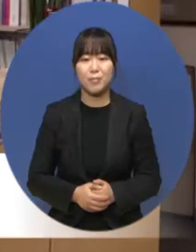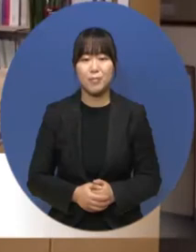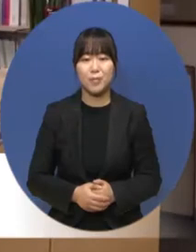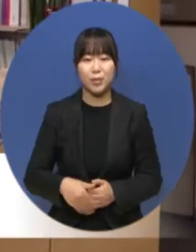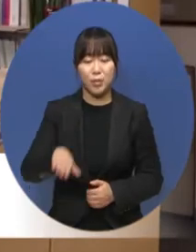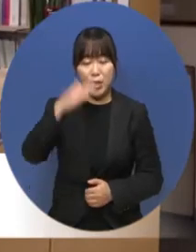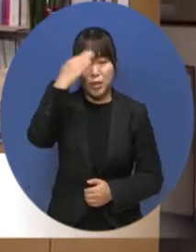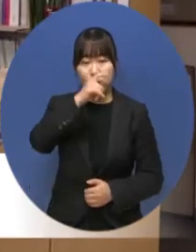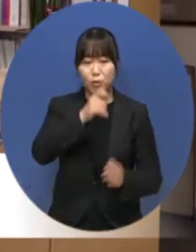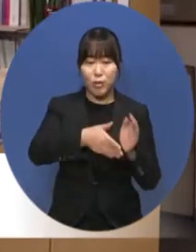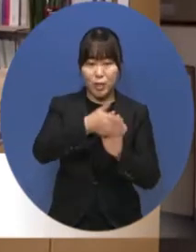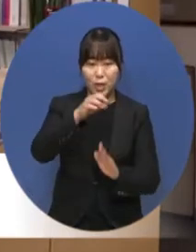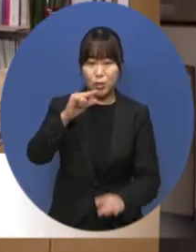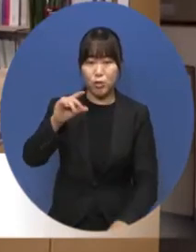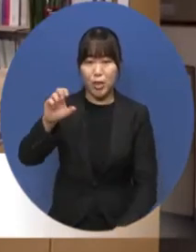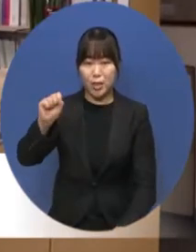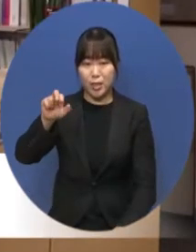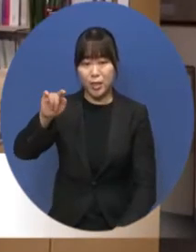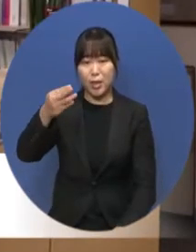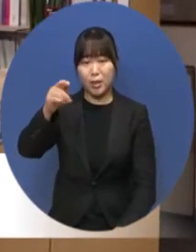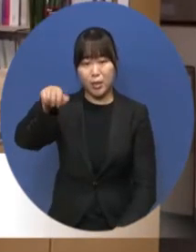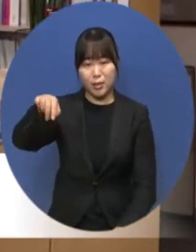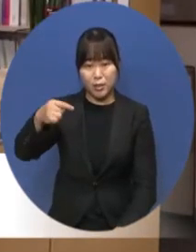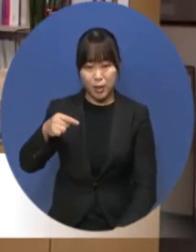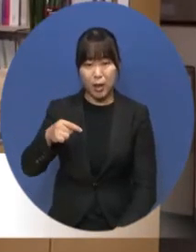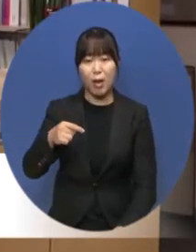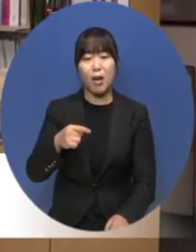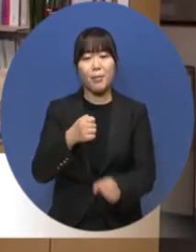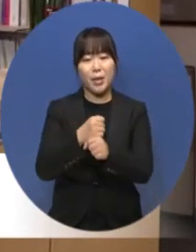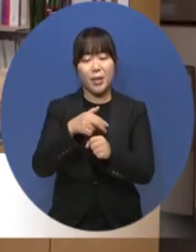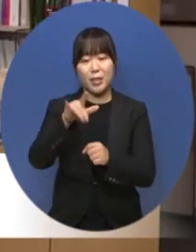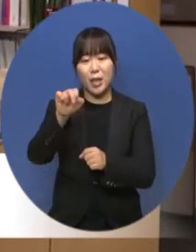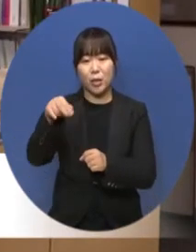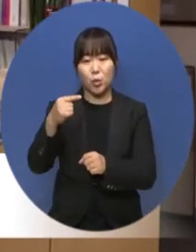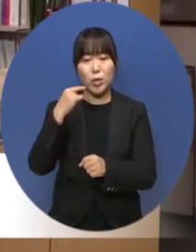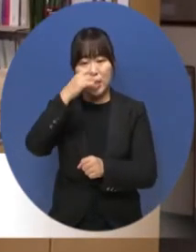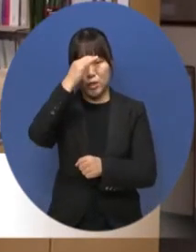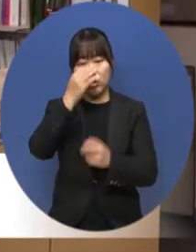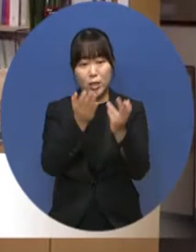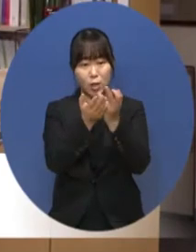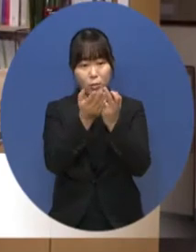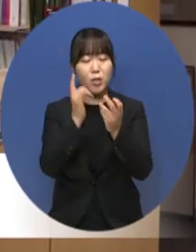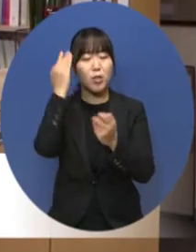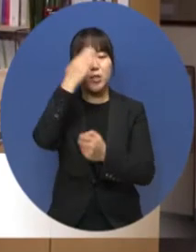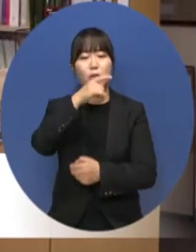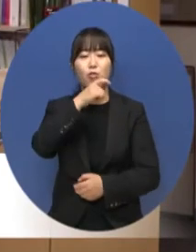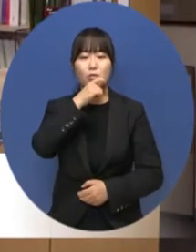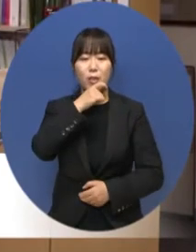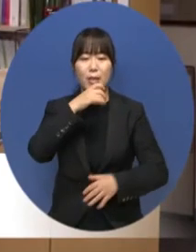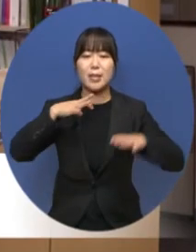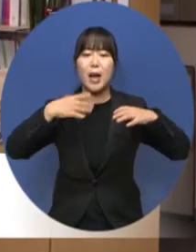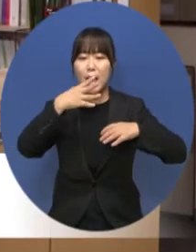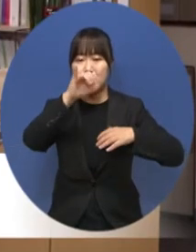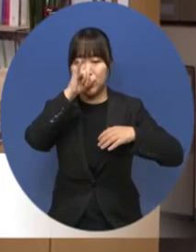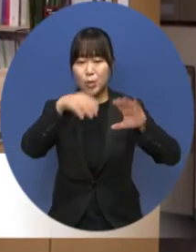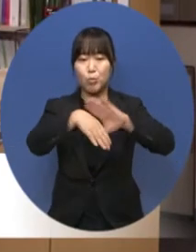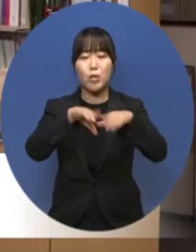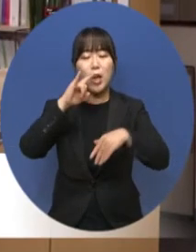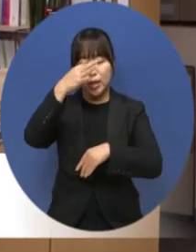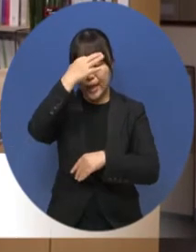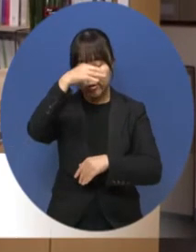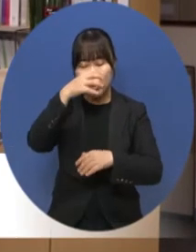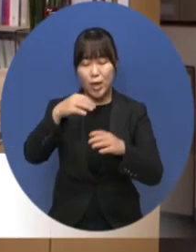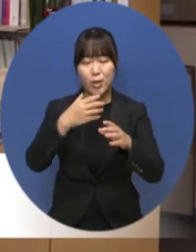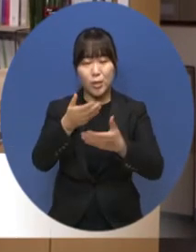시와 GS 칼텍스가 만들어 놓은 장도 예술의 섬은 우리 여수가 자랑할 수 있는 문화예술 소통 공간입니다.